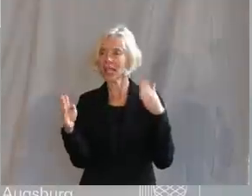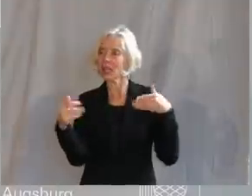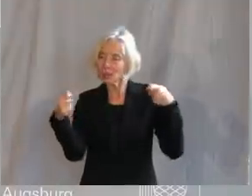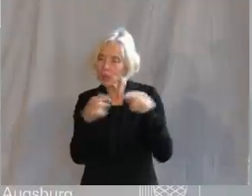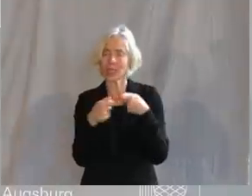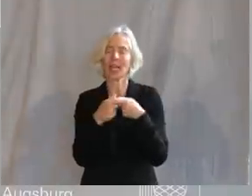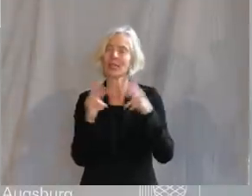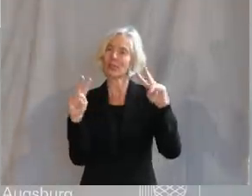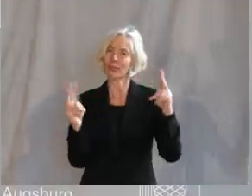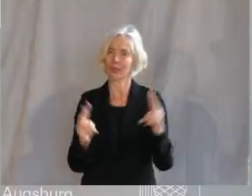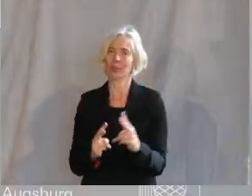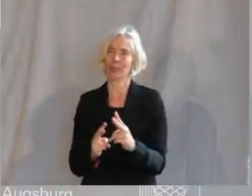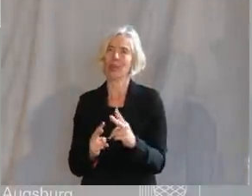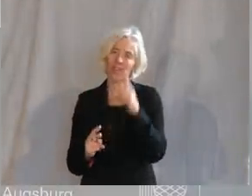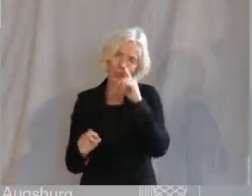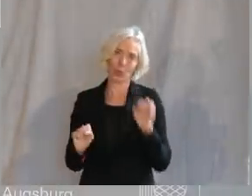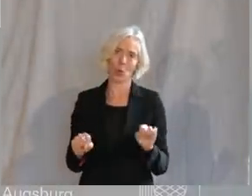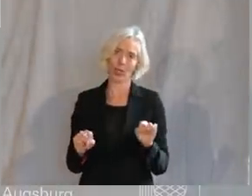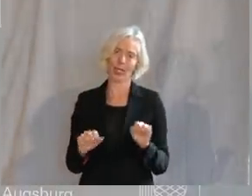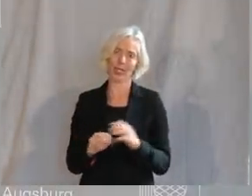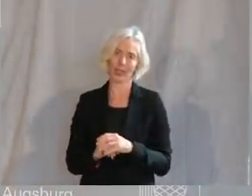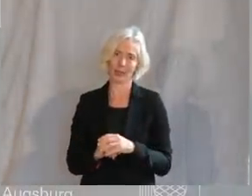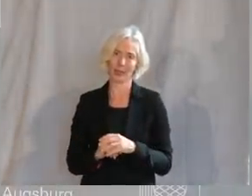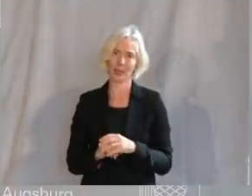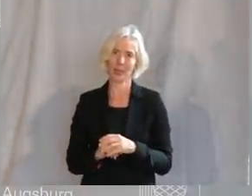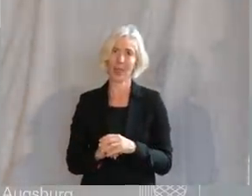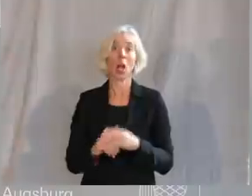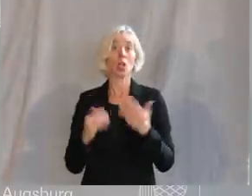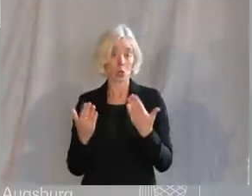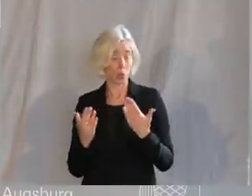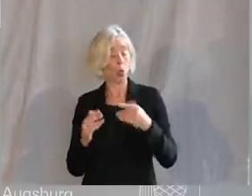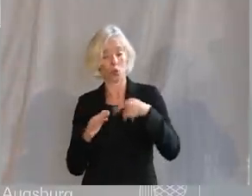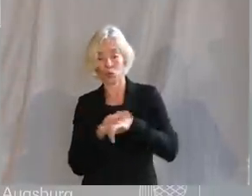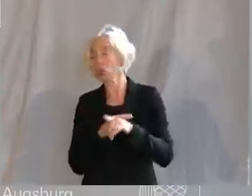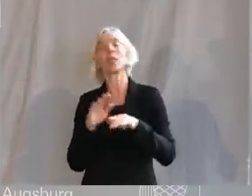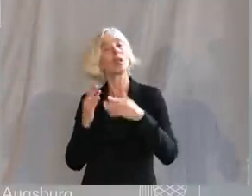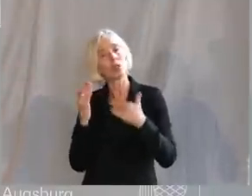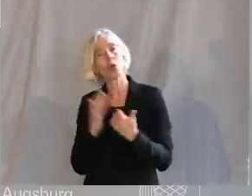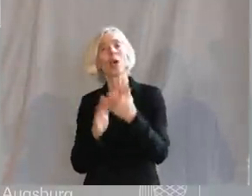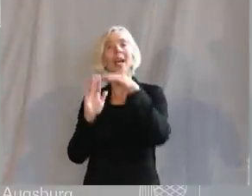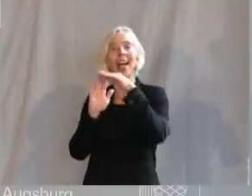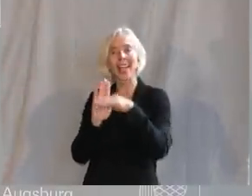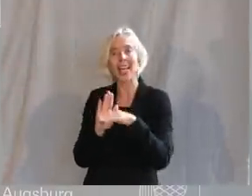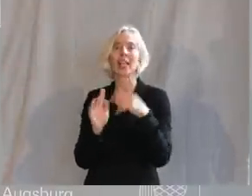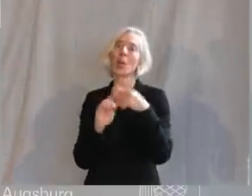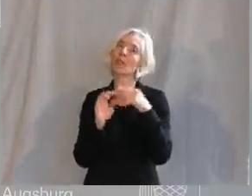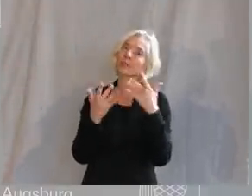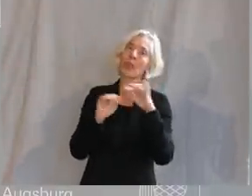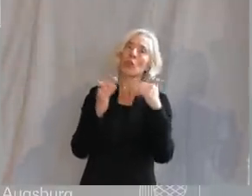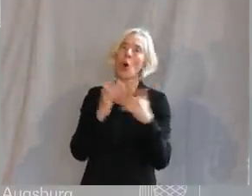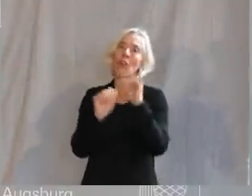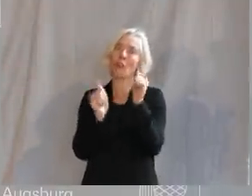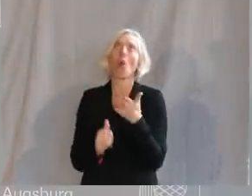irgendwie auch nur möglich ist. Mit all diesen Maßnahmen glauben wir und hoffen wir, dass wir